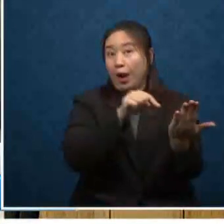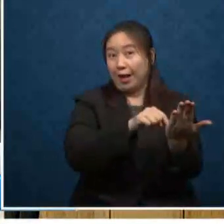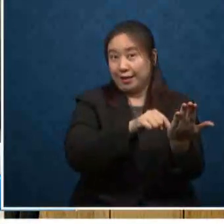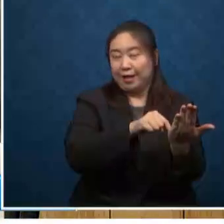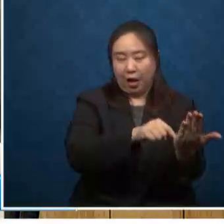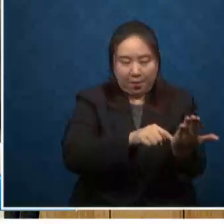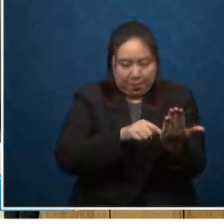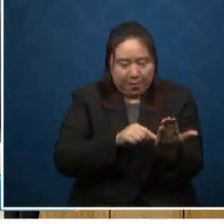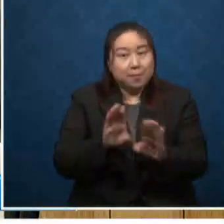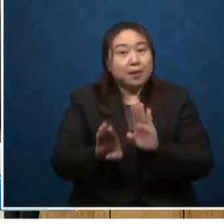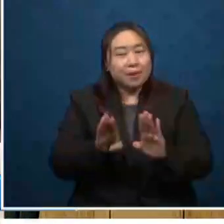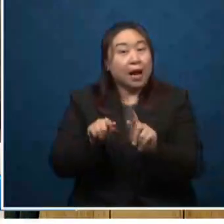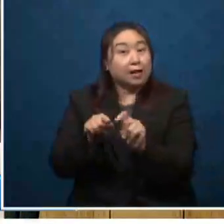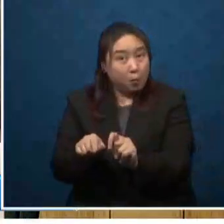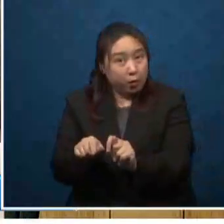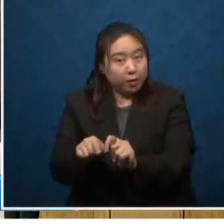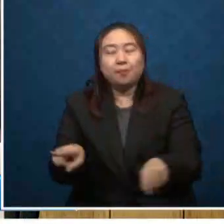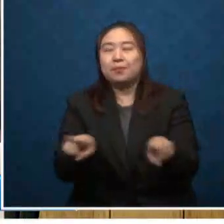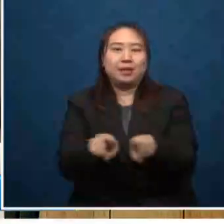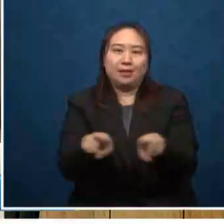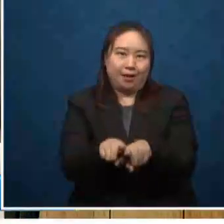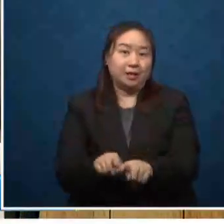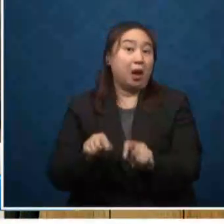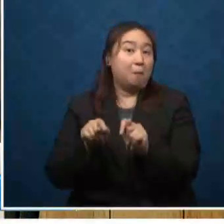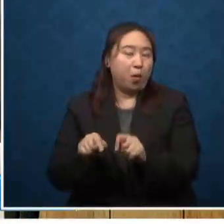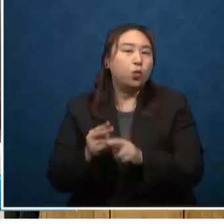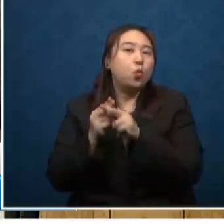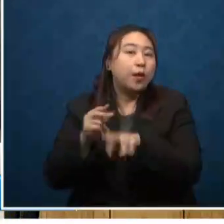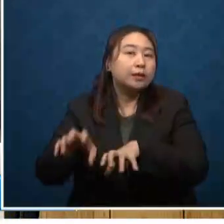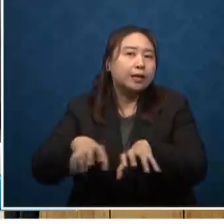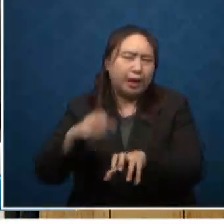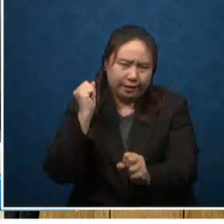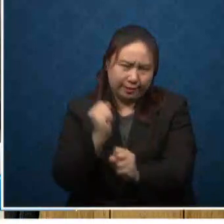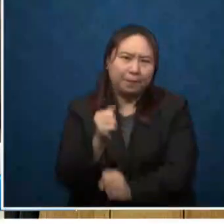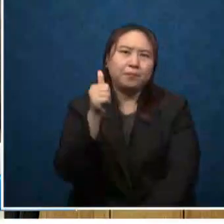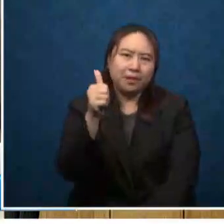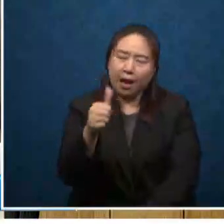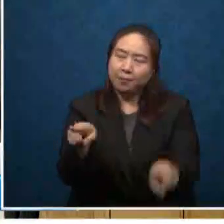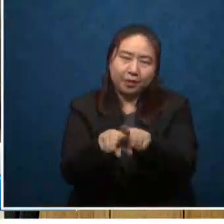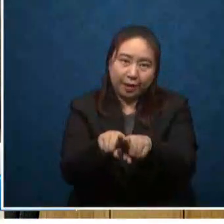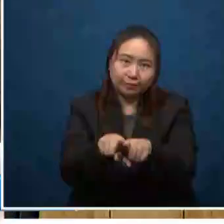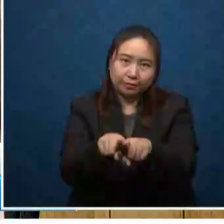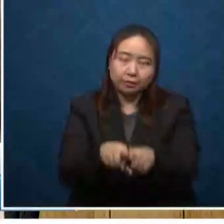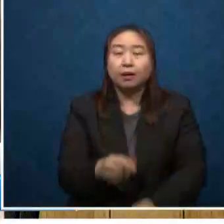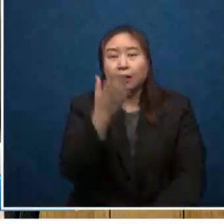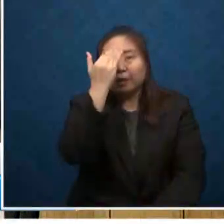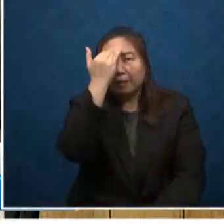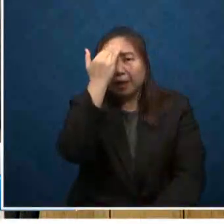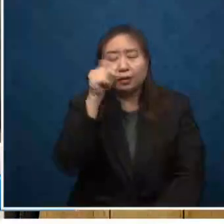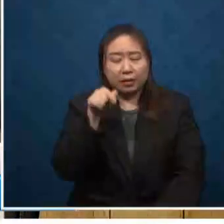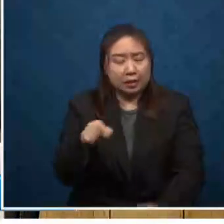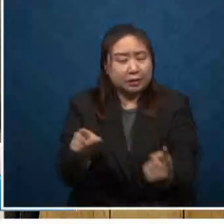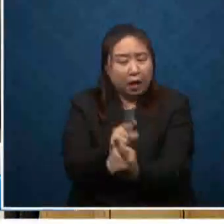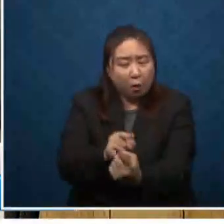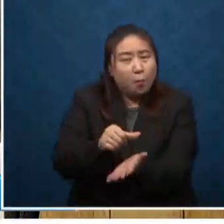แง่ของตำบลแล้วก็เช่นเดียวกันตำบลจัดการตนเองก็สามารถจะเกิดขึ้นได้ในลักษณะเดียวกันทำไมการปฏิรูปสังคม